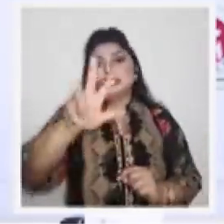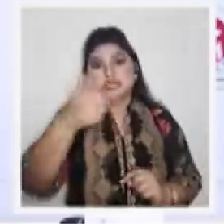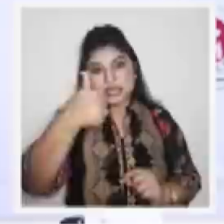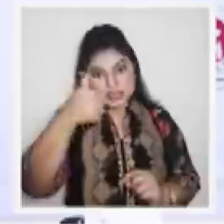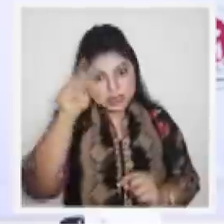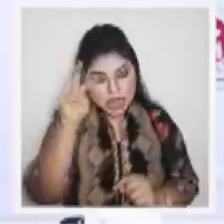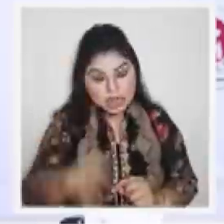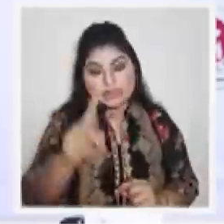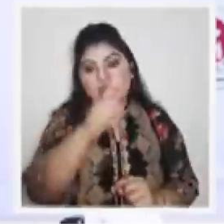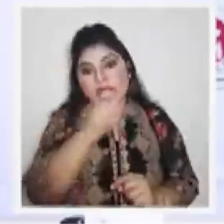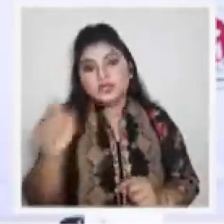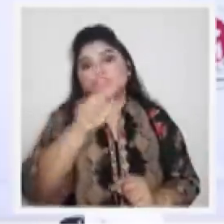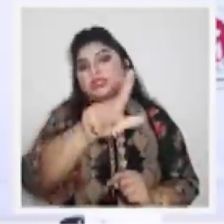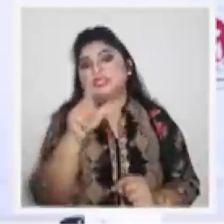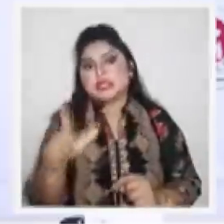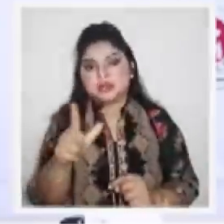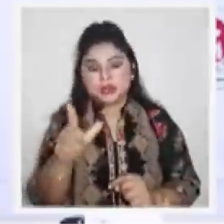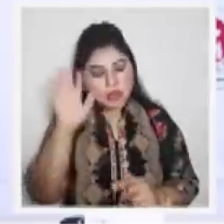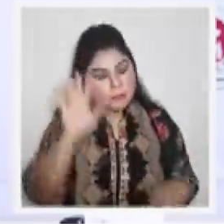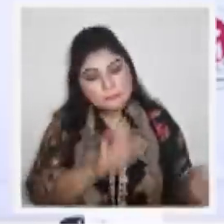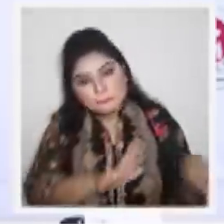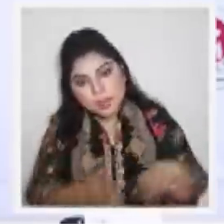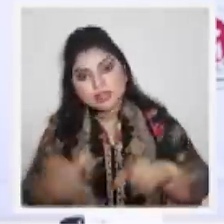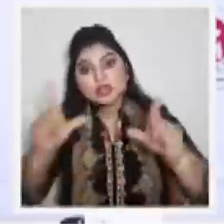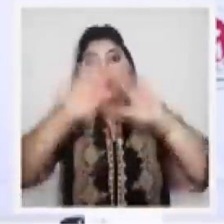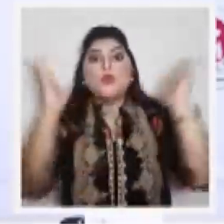259,344 জন এবং এ পর্যন্ত শনাক্ত